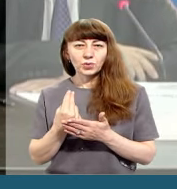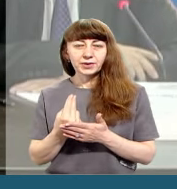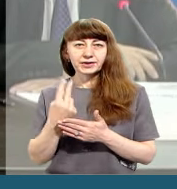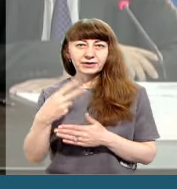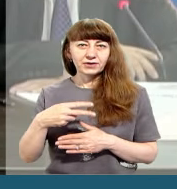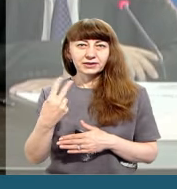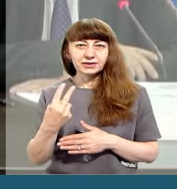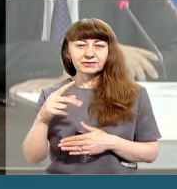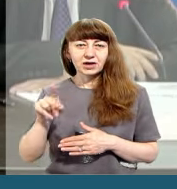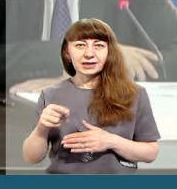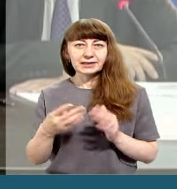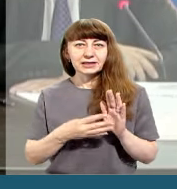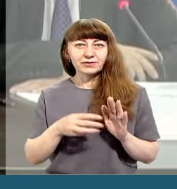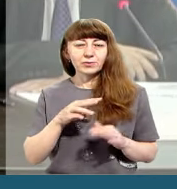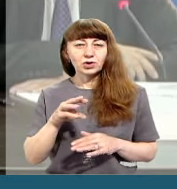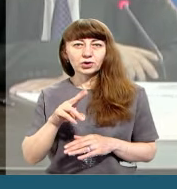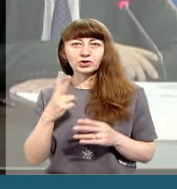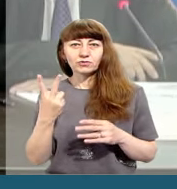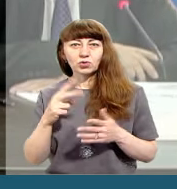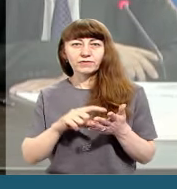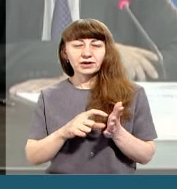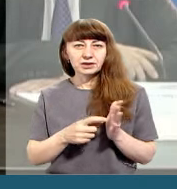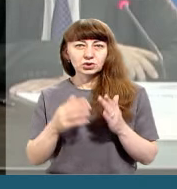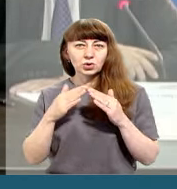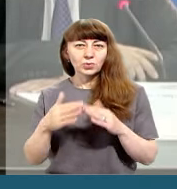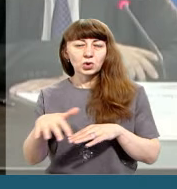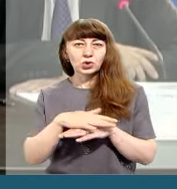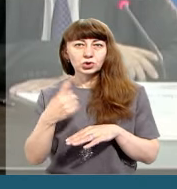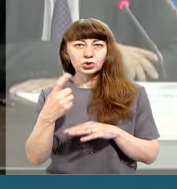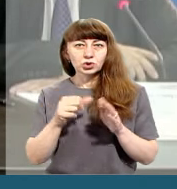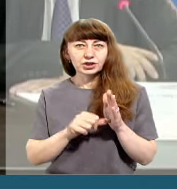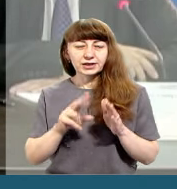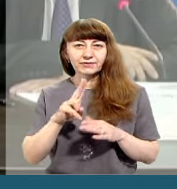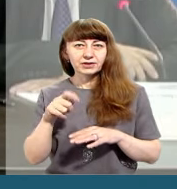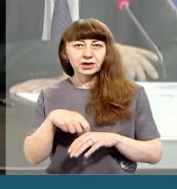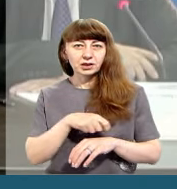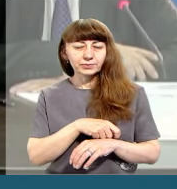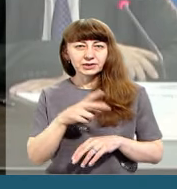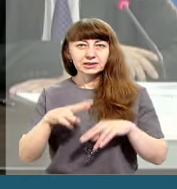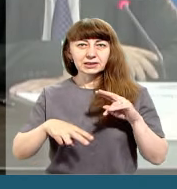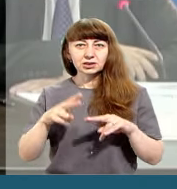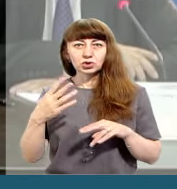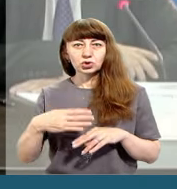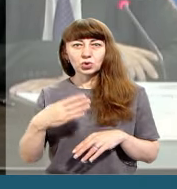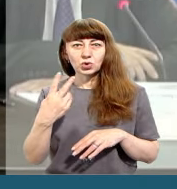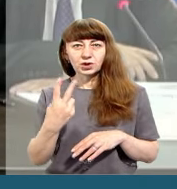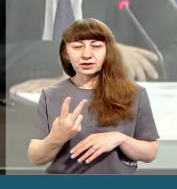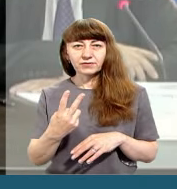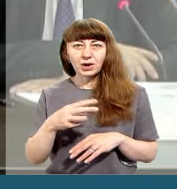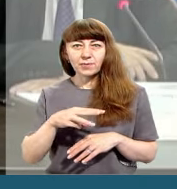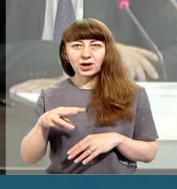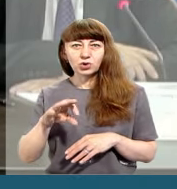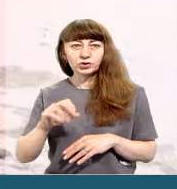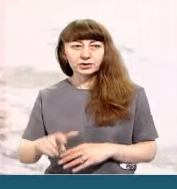строительства 22,9 миллионов тенге. И двухквартирный жилой дом площадью 160 квадратных метров стоимостью строительства 42